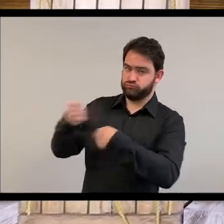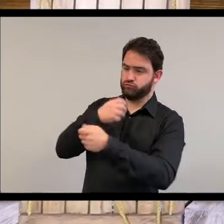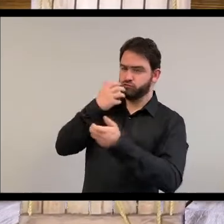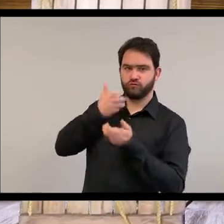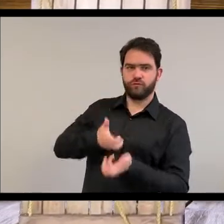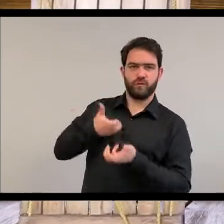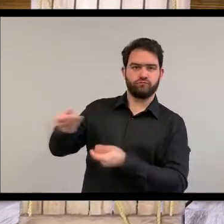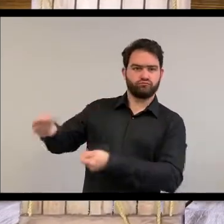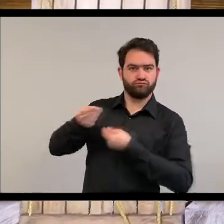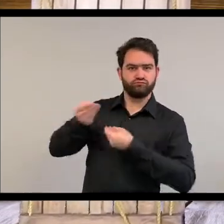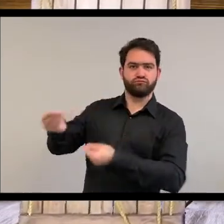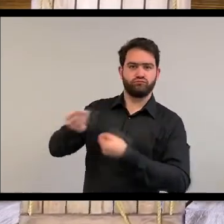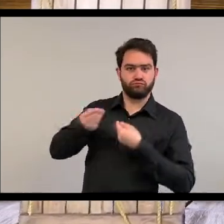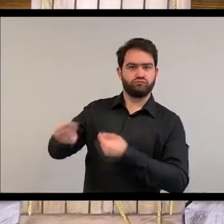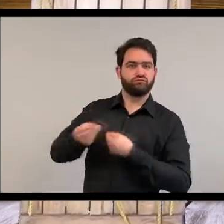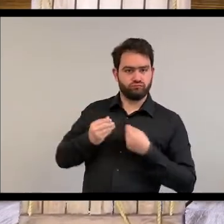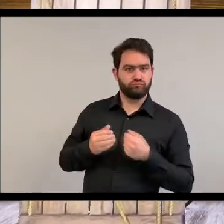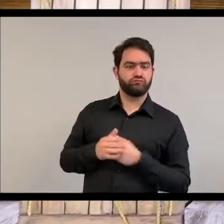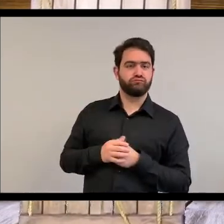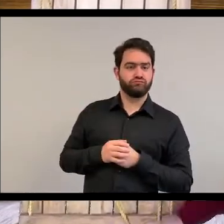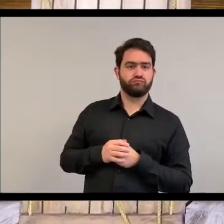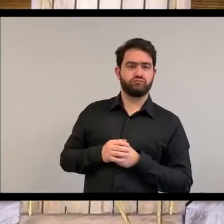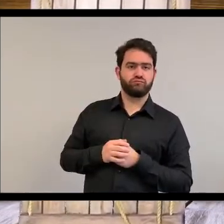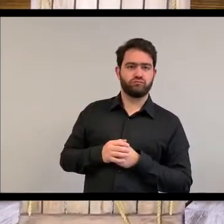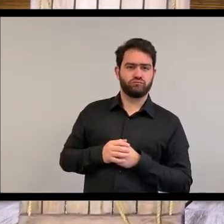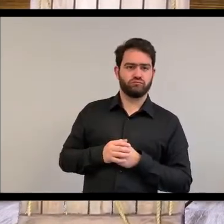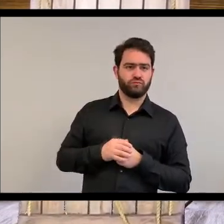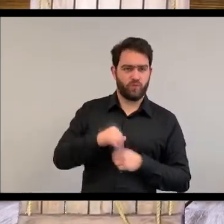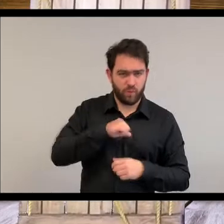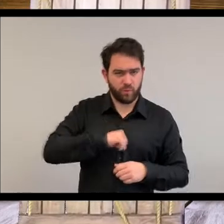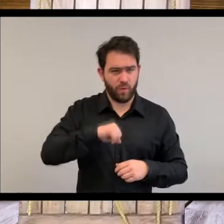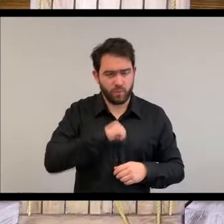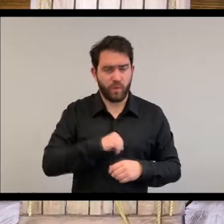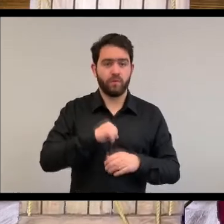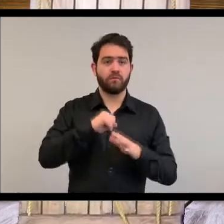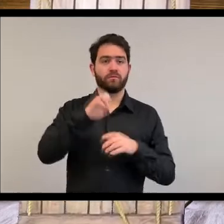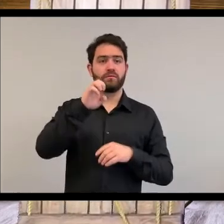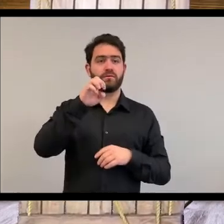Est-ce que c'était votre papa? Ah oui, ça, marché conclu.